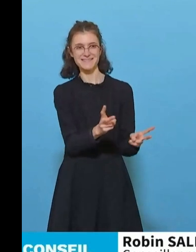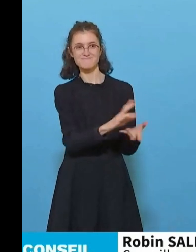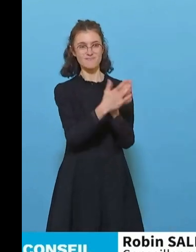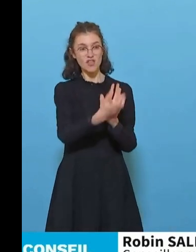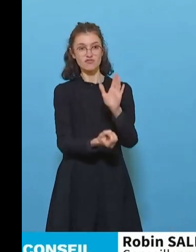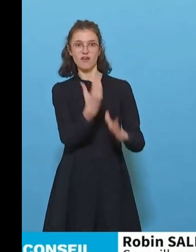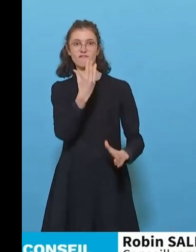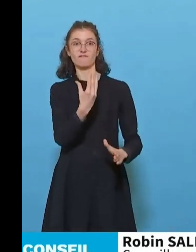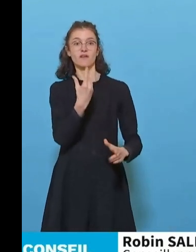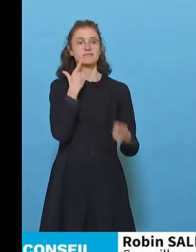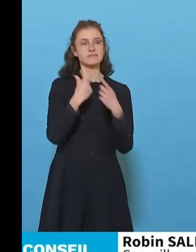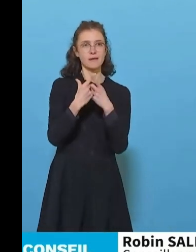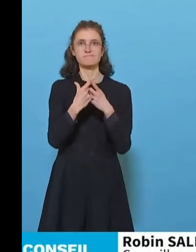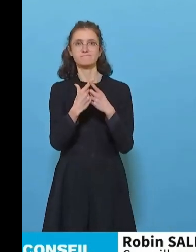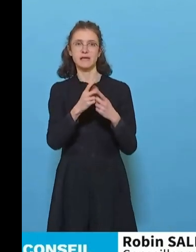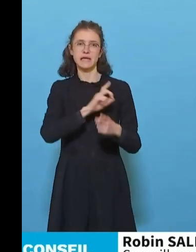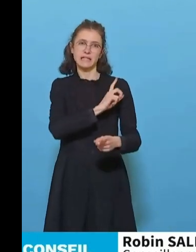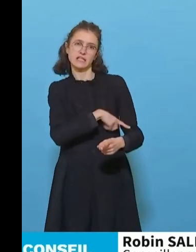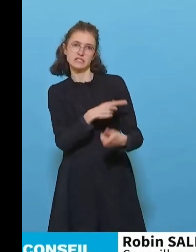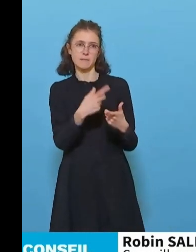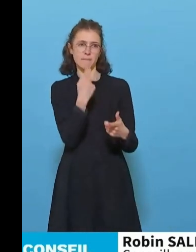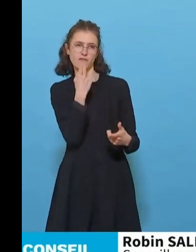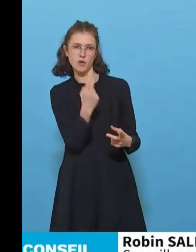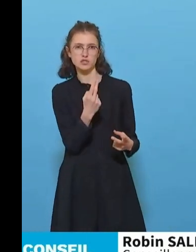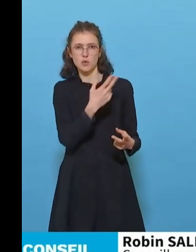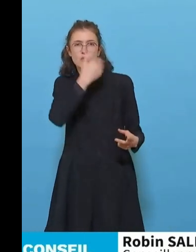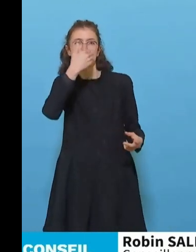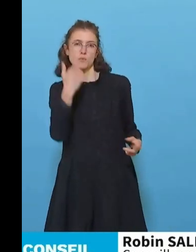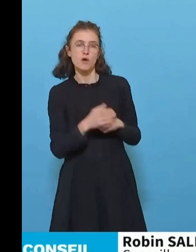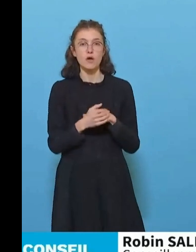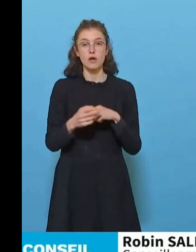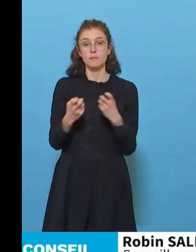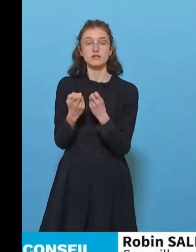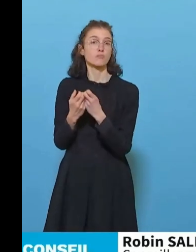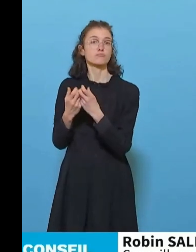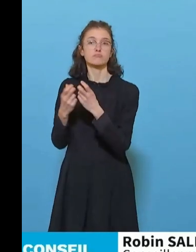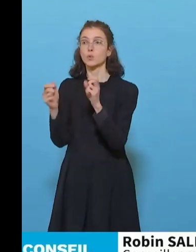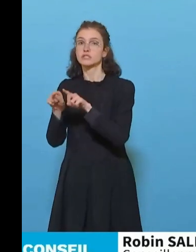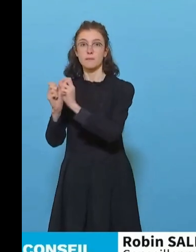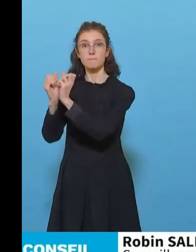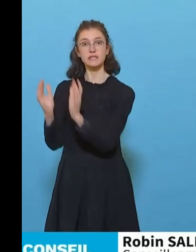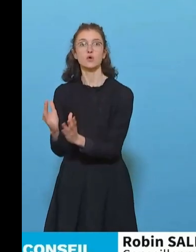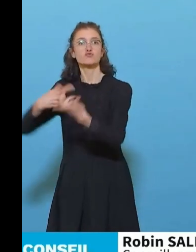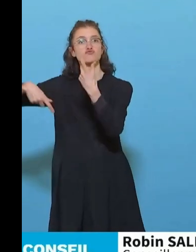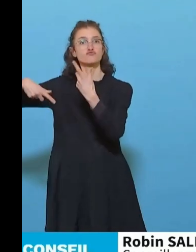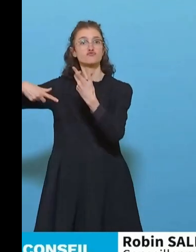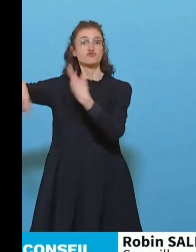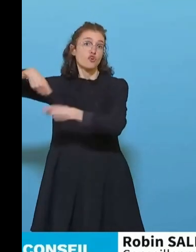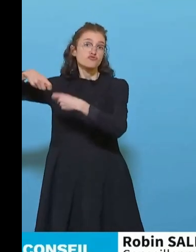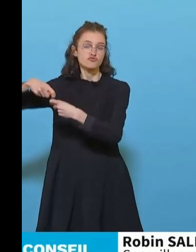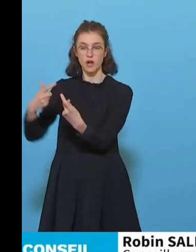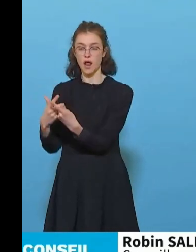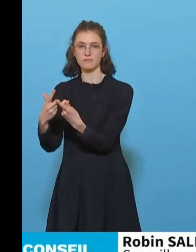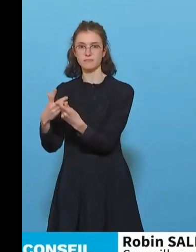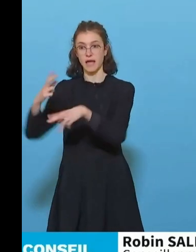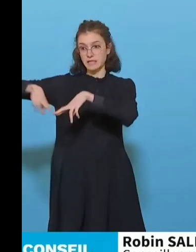valorisant et réhabilitant les bâtiments historiques, comme l'illustre la transformation de la Maison du Change ou encore la restauration du clocher de Saint-Clément, par